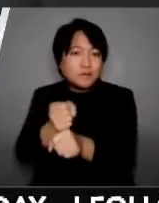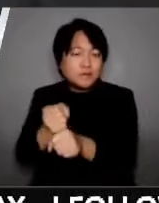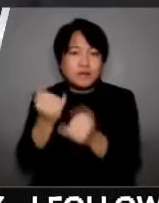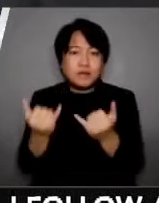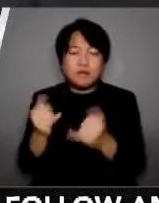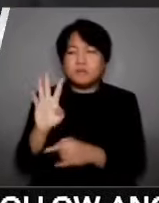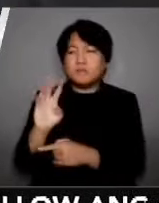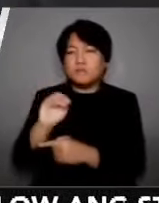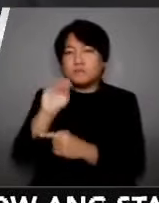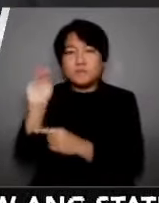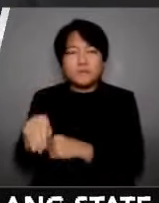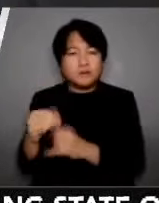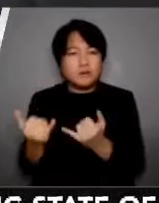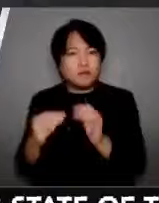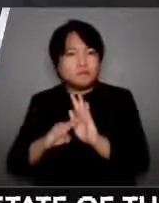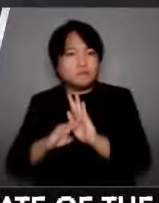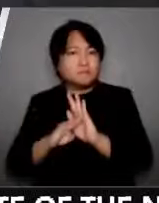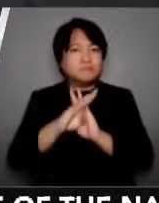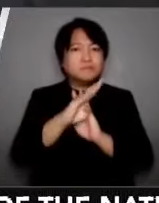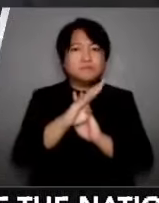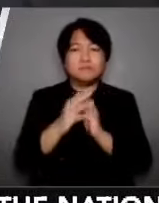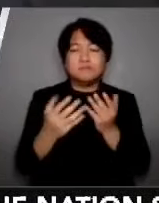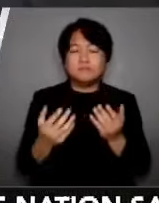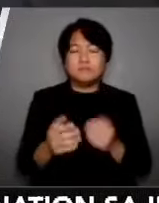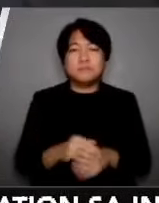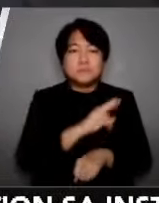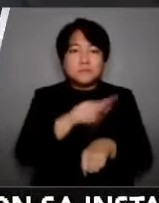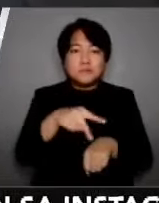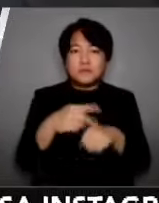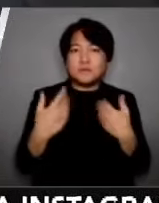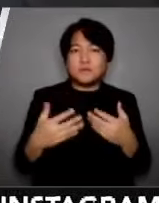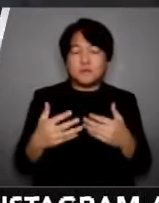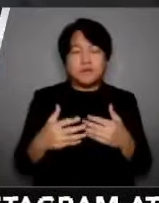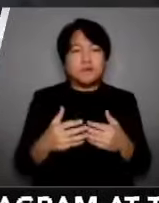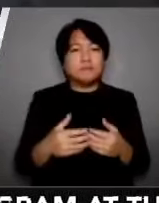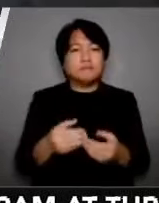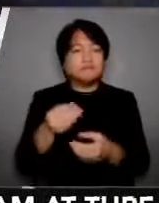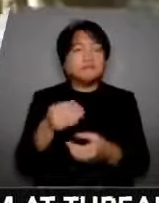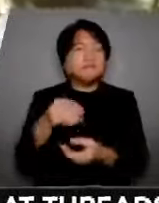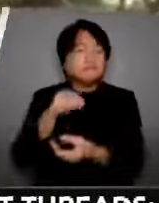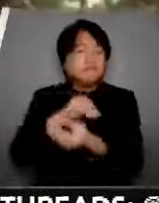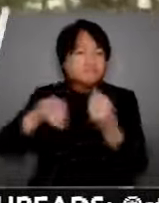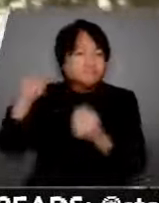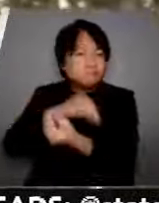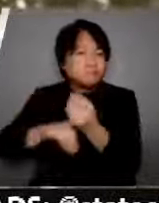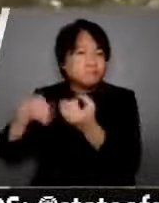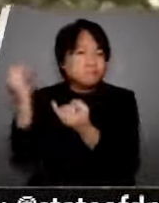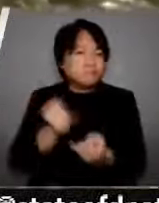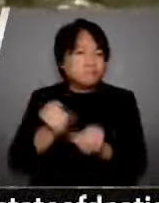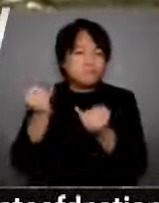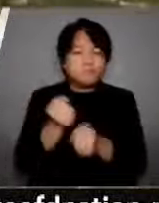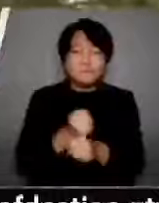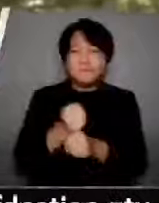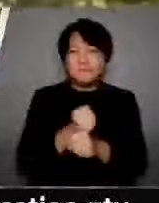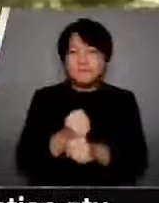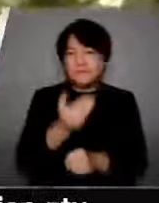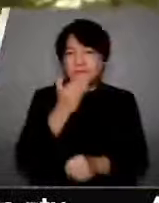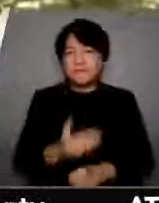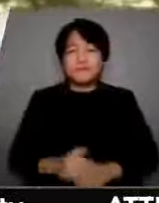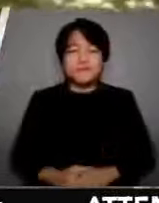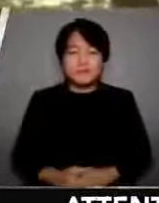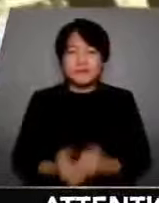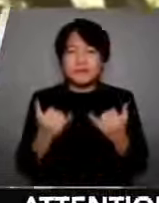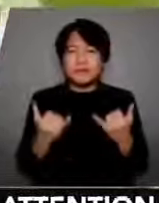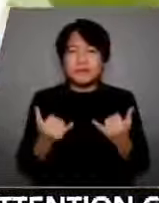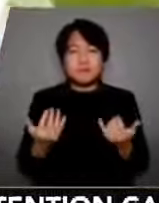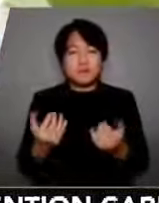The Philippines has been one of the top exporters of coffee. At kung kapeng barako ang pag-uusapan,